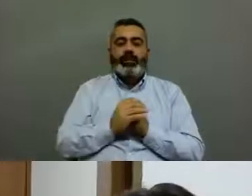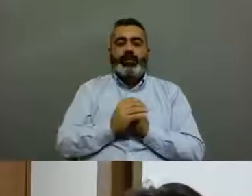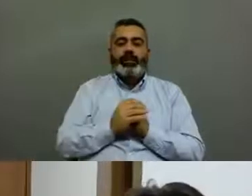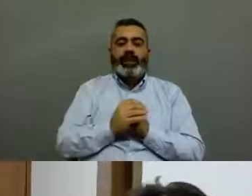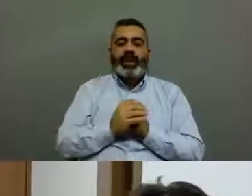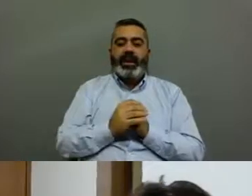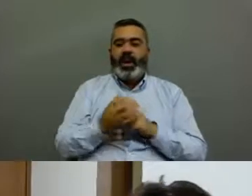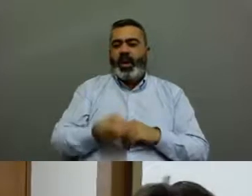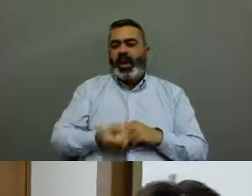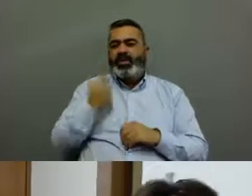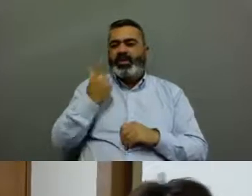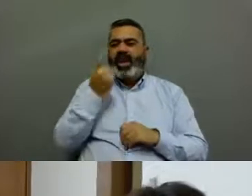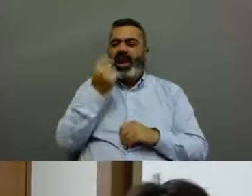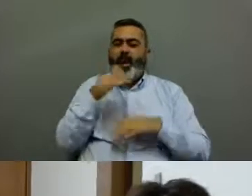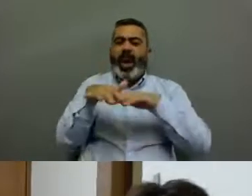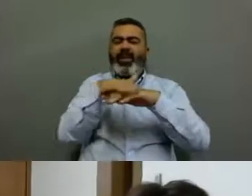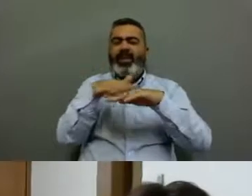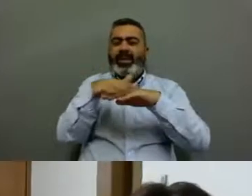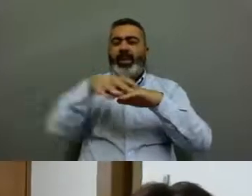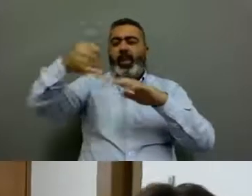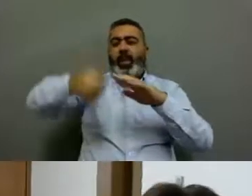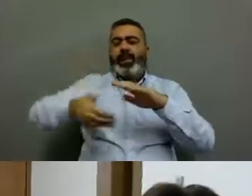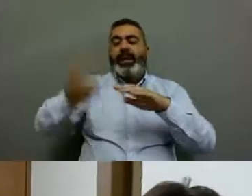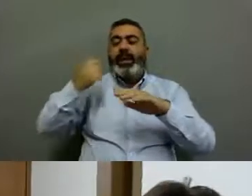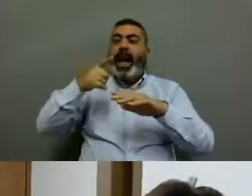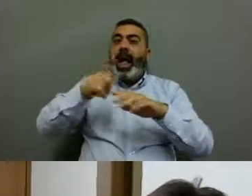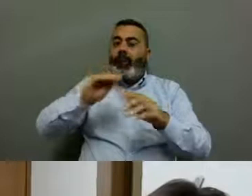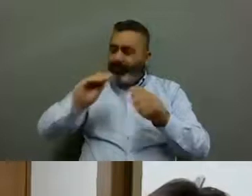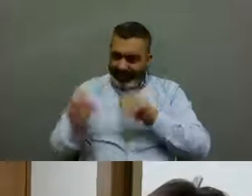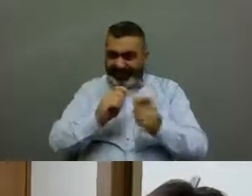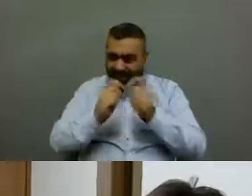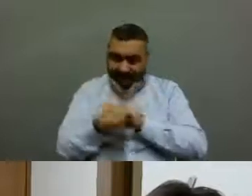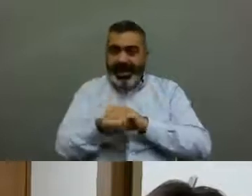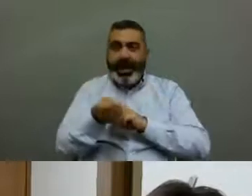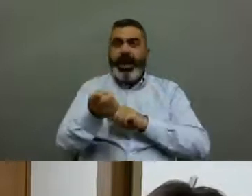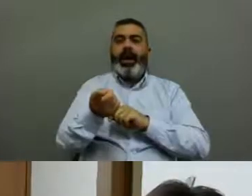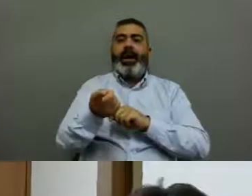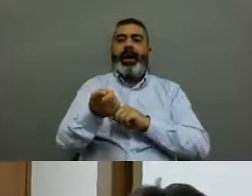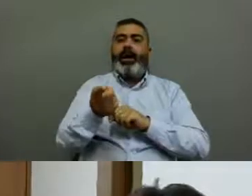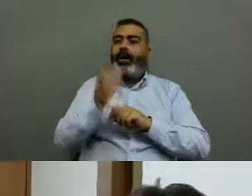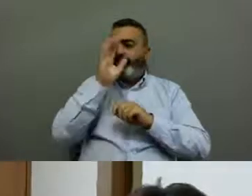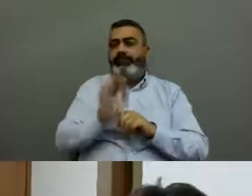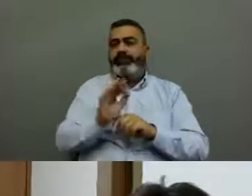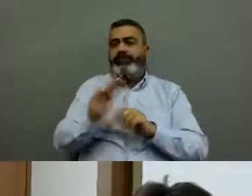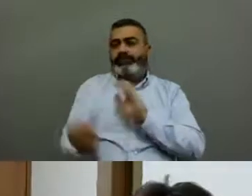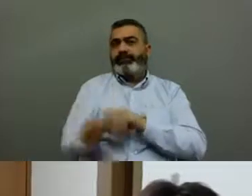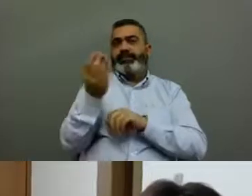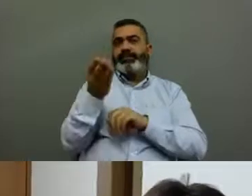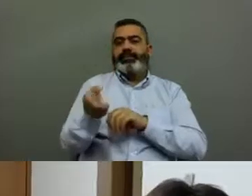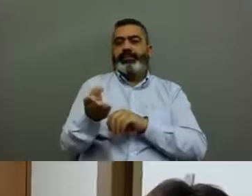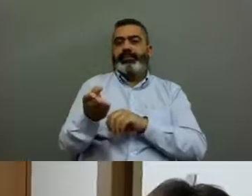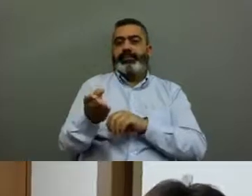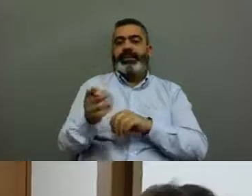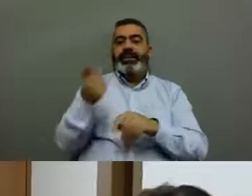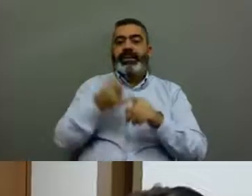φάνηκε λίγο επιφανειακή ως ανατροπή, αλλά ήταν μια ανατροπή, αλλά και το βίωμα αυτό